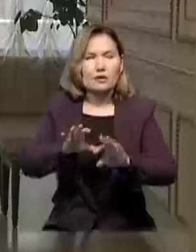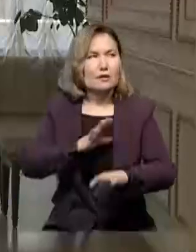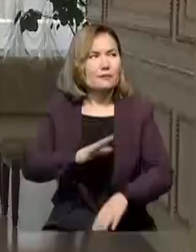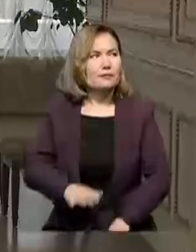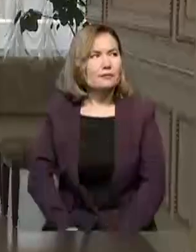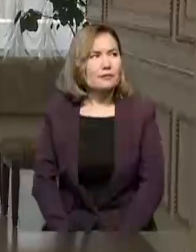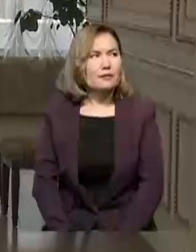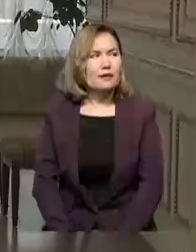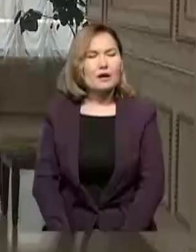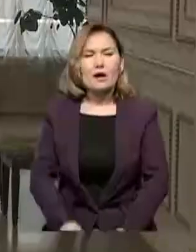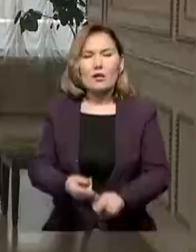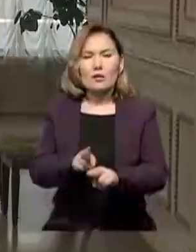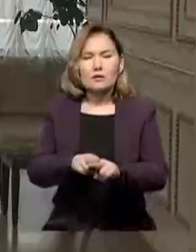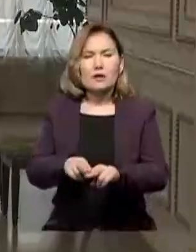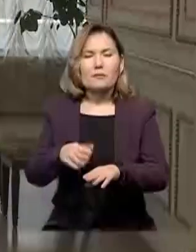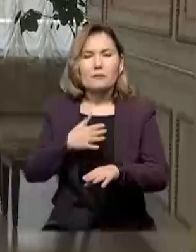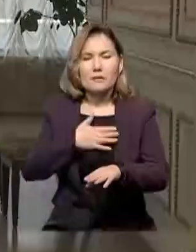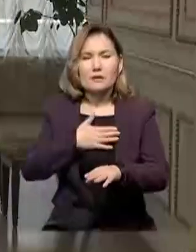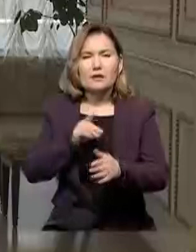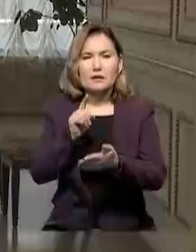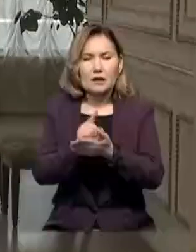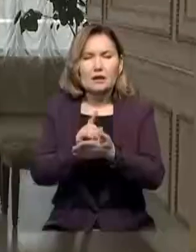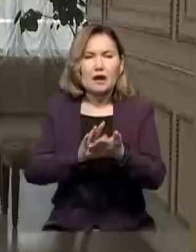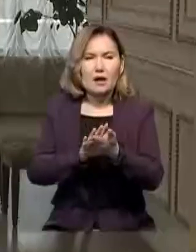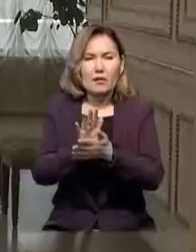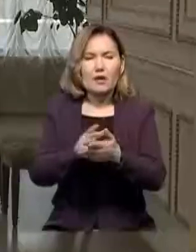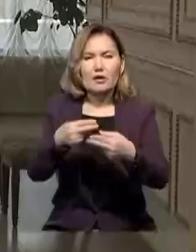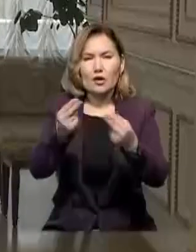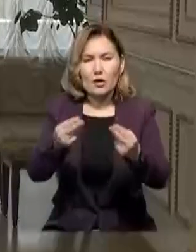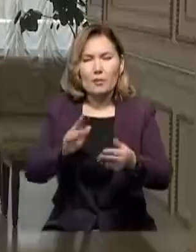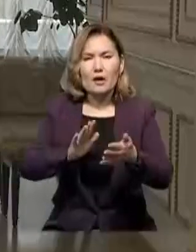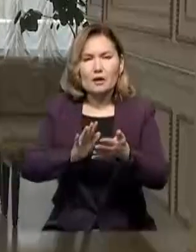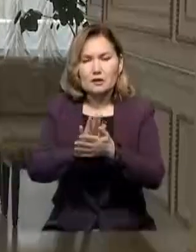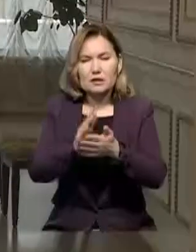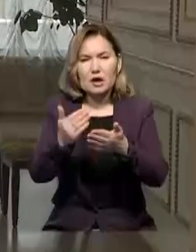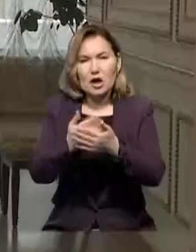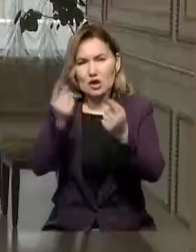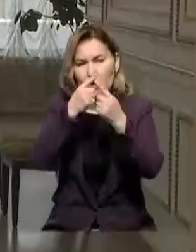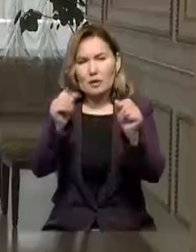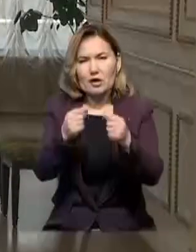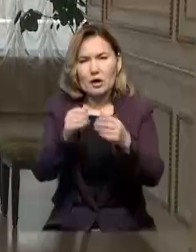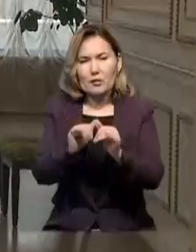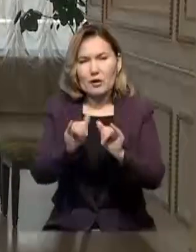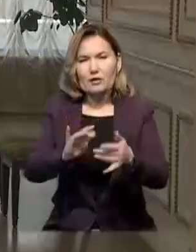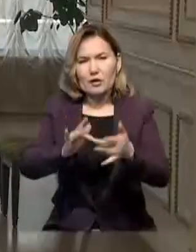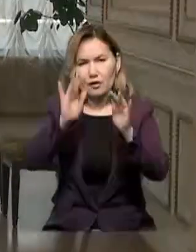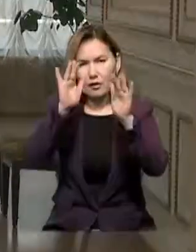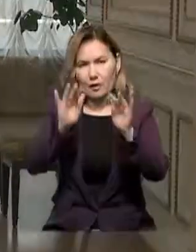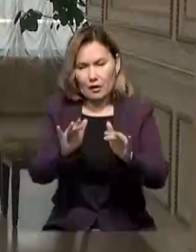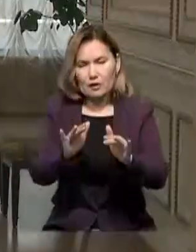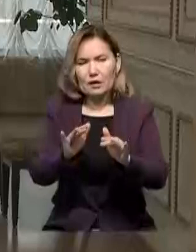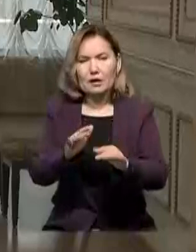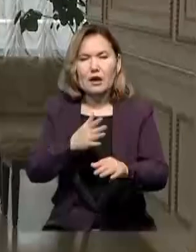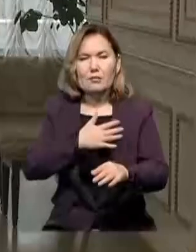бір жолы ол контенттің сапасын көтеру. Енді ақпараттың жылдамдығы мен әлеуметтік желіні басып оза алмайтыны